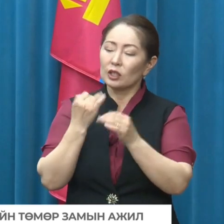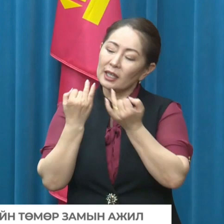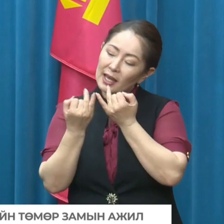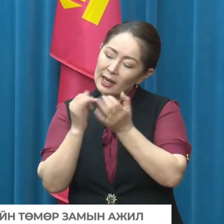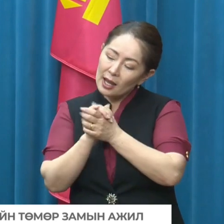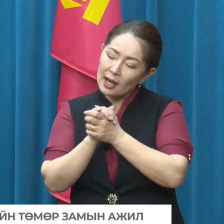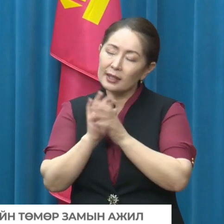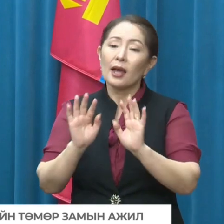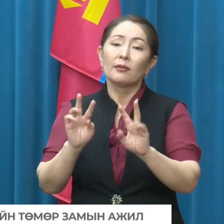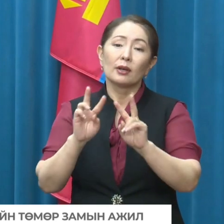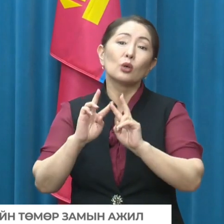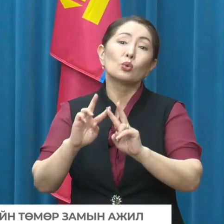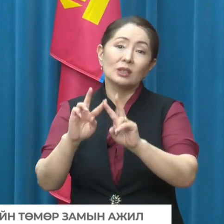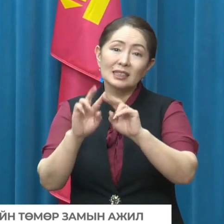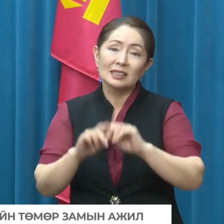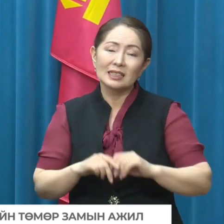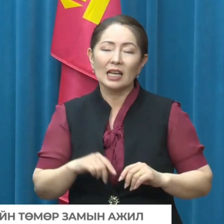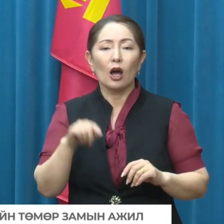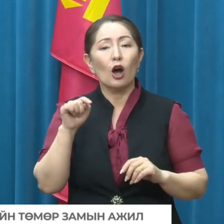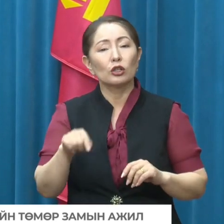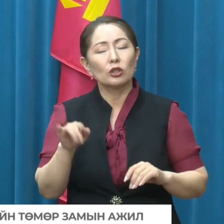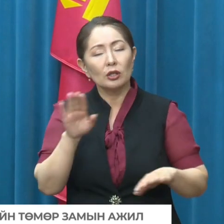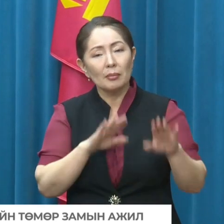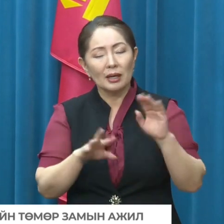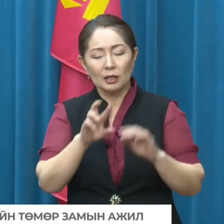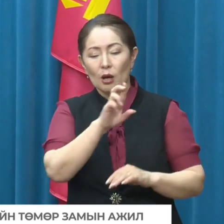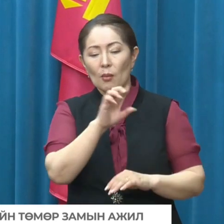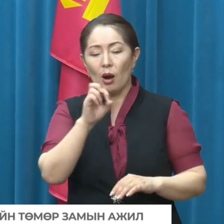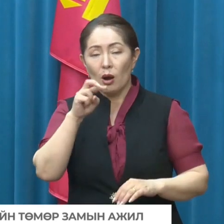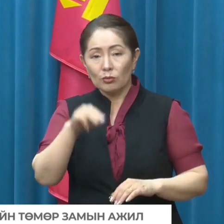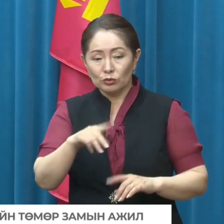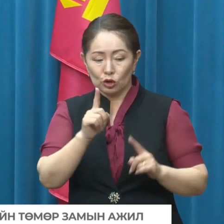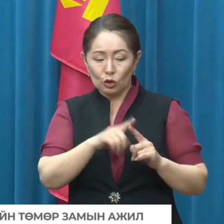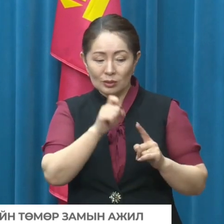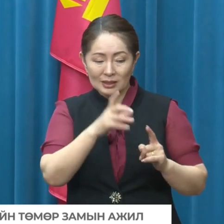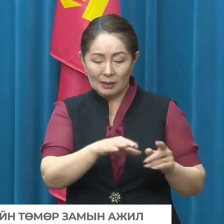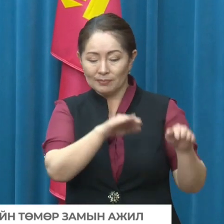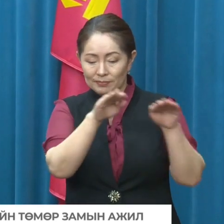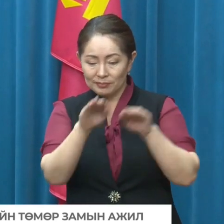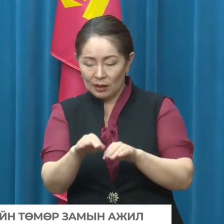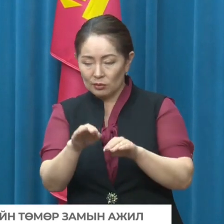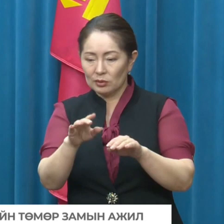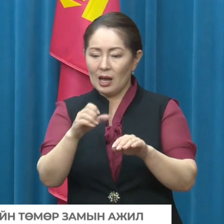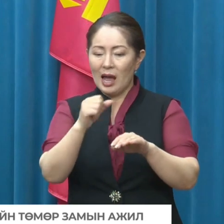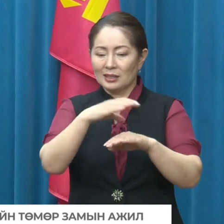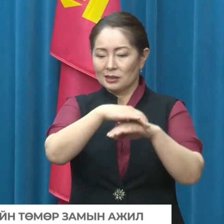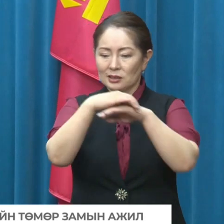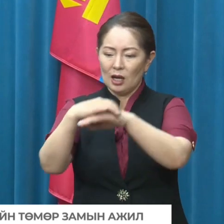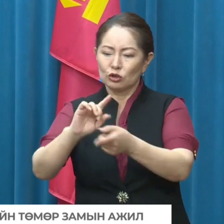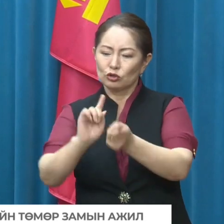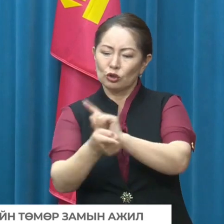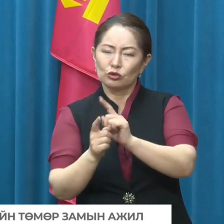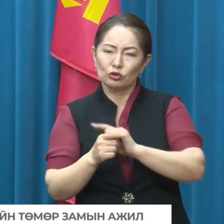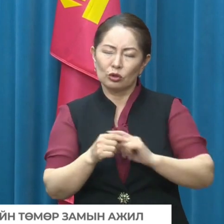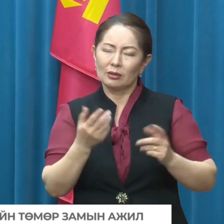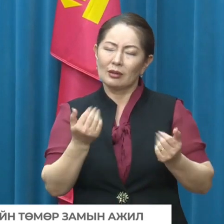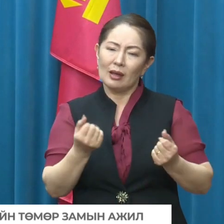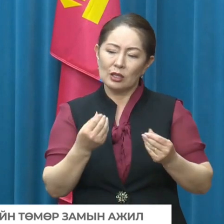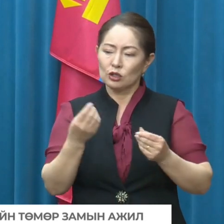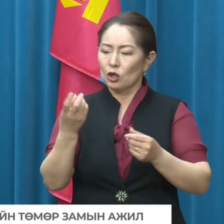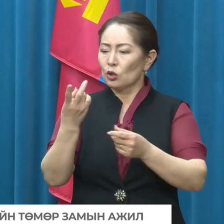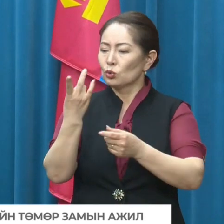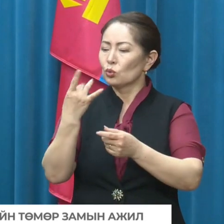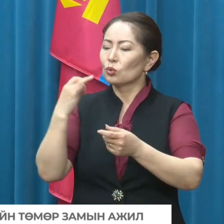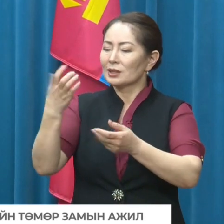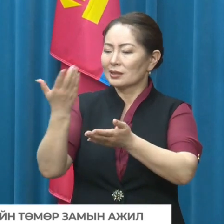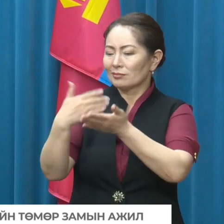хэлцээ бол үргэлжилж байгаа. За өнөөдрийн байдлаар бол бомтын төмөр зам шилжүүлэн ачиулах байгууламж хөрөнгө оруулалт нүүрсний худалдаа зэрэг